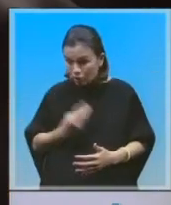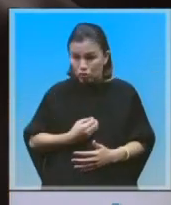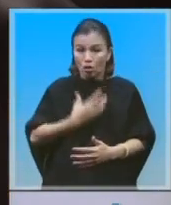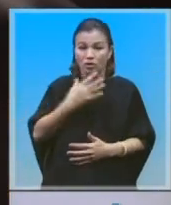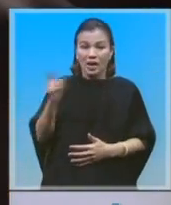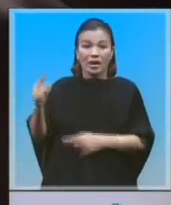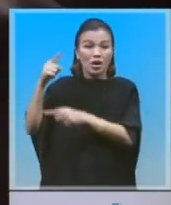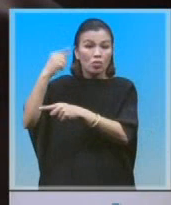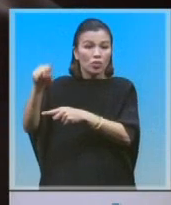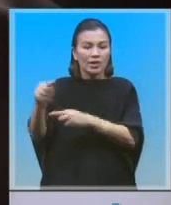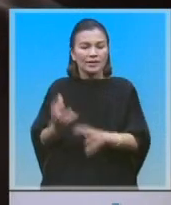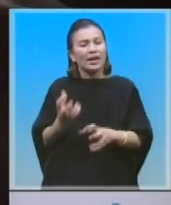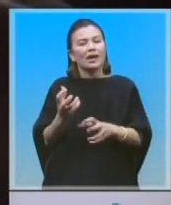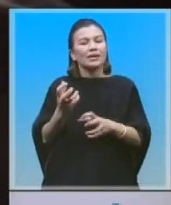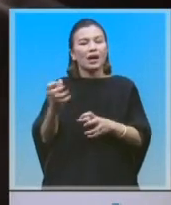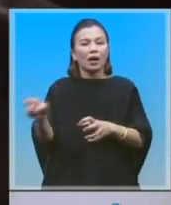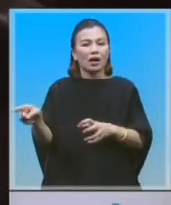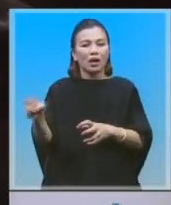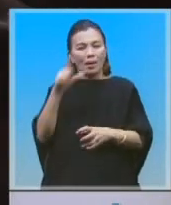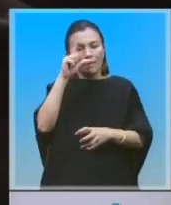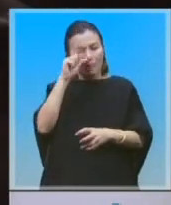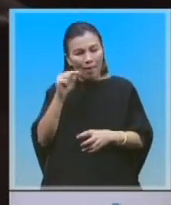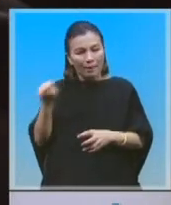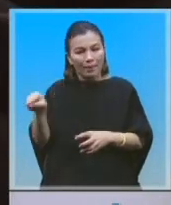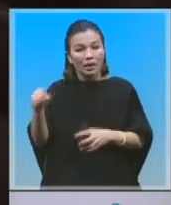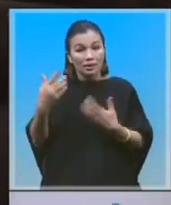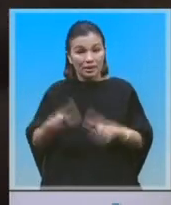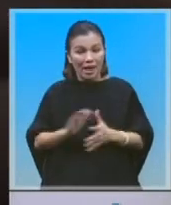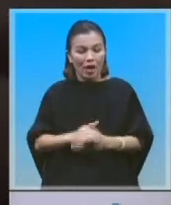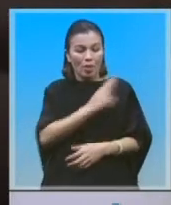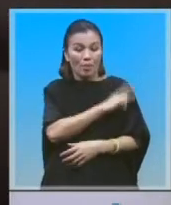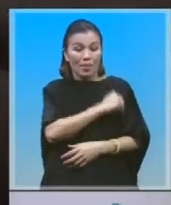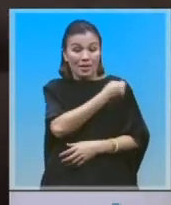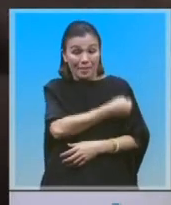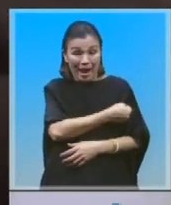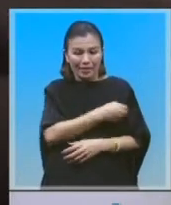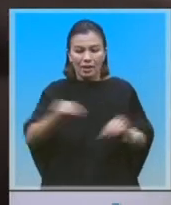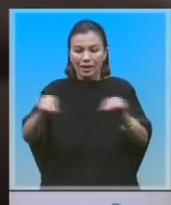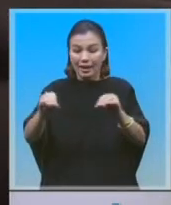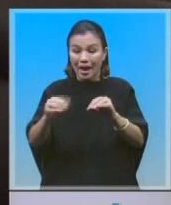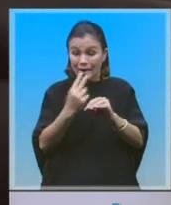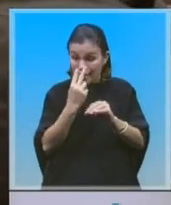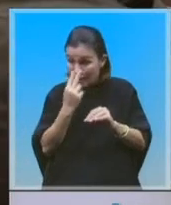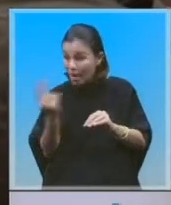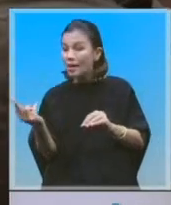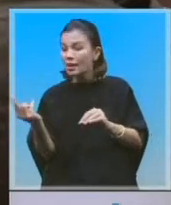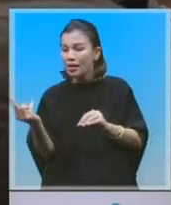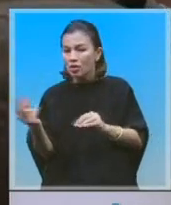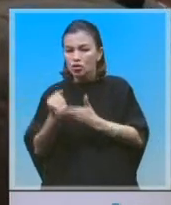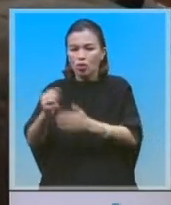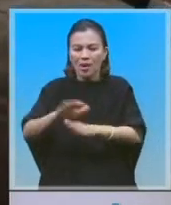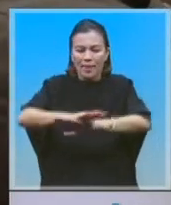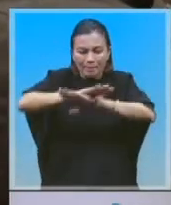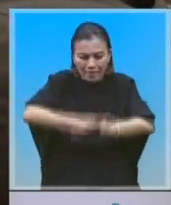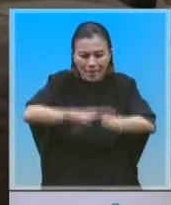าววิราวรรณมีอาการชักเกร็งหมดสติไปโชคดีที่มีพยาบาลที่นวดอยู่เตียงข้างๆเนี่ยนะครับเห็นเหตุการณ์เขาก็เลยเข้ามาปั๊มหัวใ